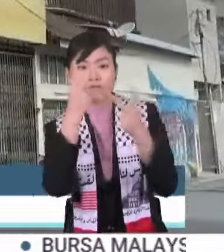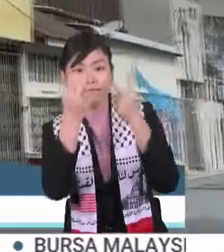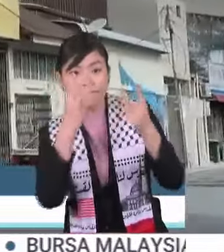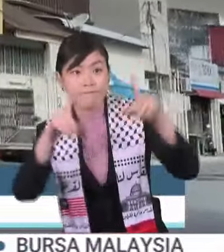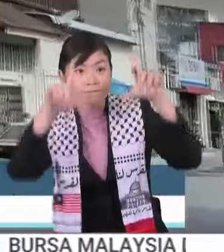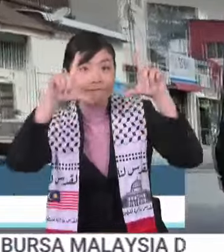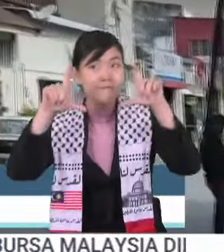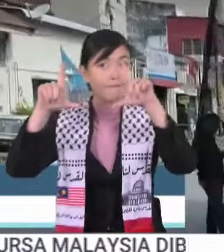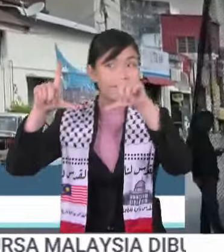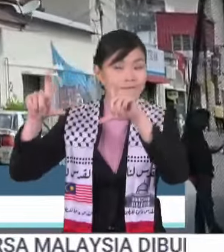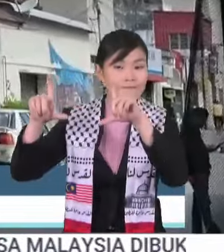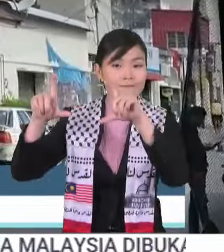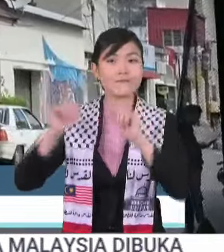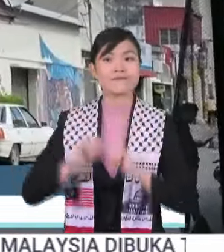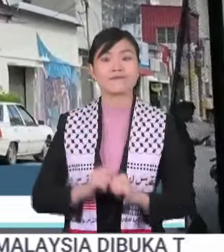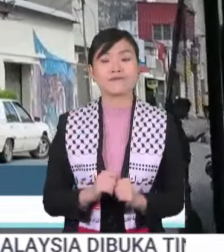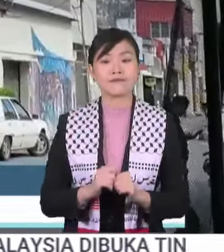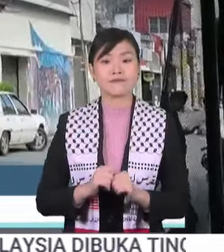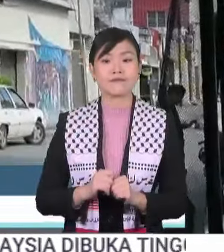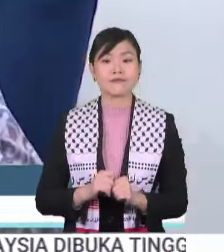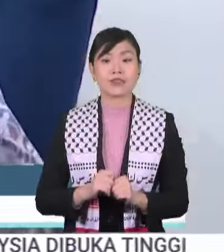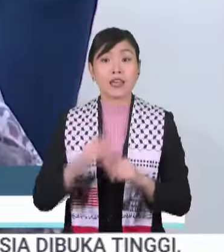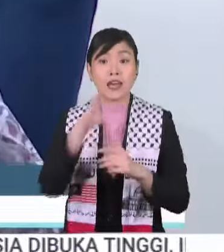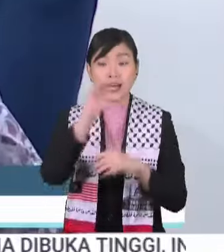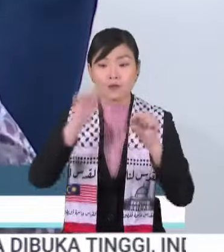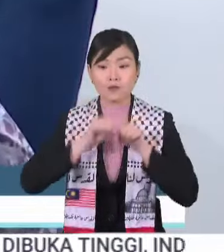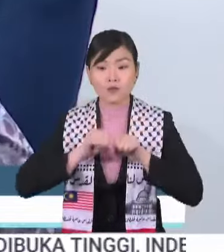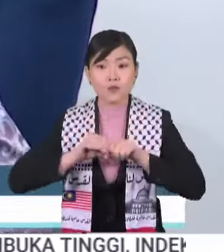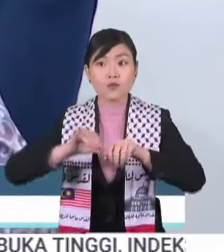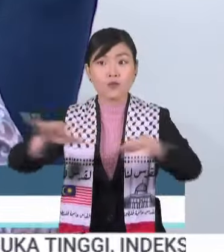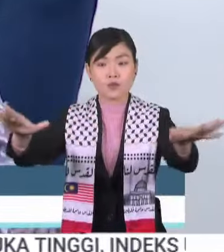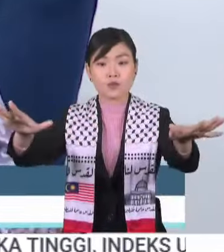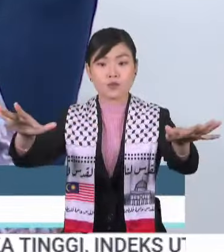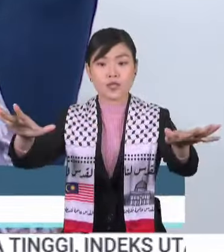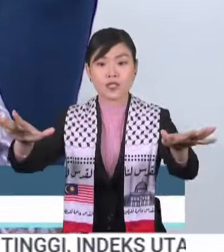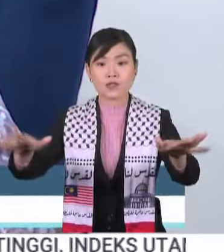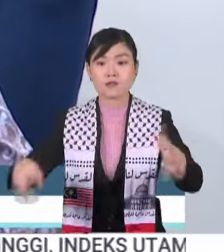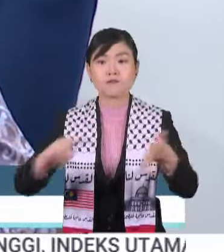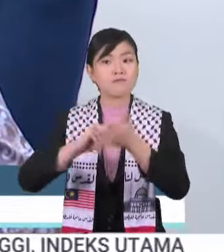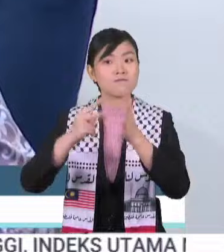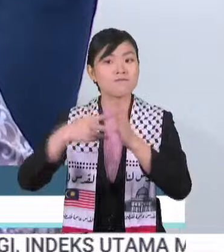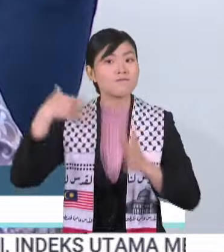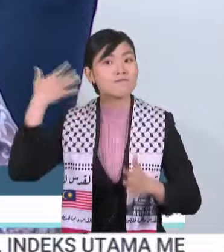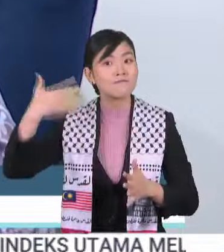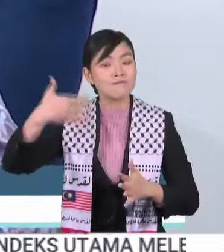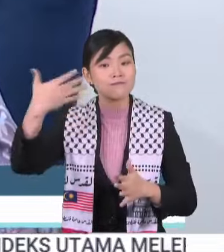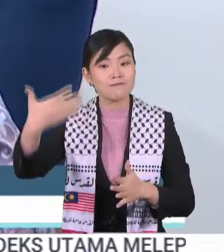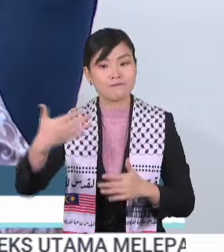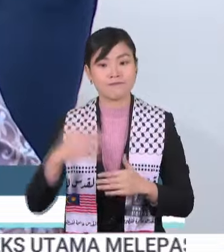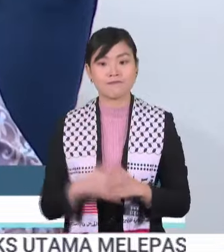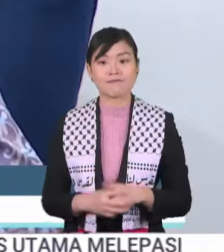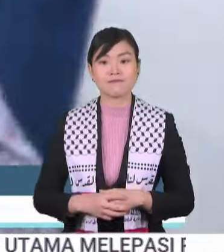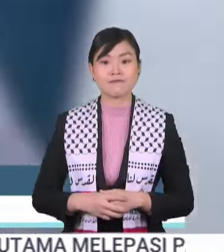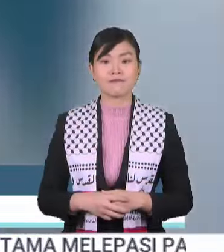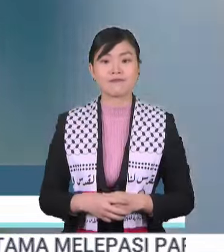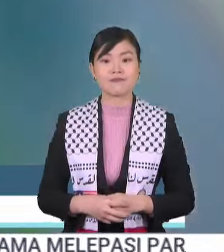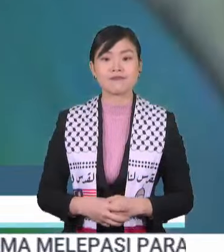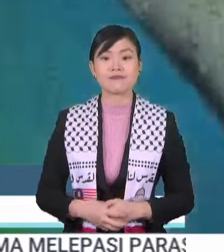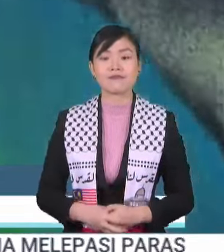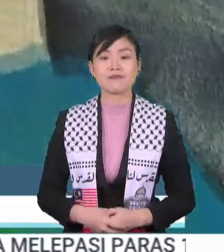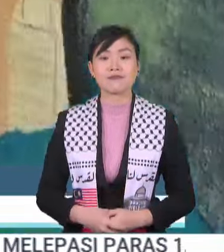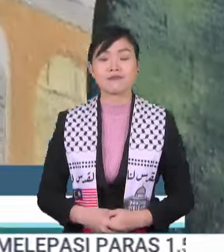gambar dan juga secara tidak langsung mewar-warkan apa dia sejarah di negeri Kedah ni khususnya di bandaraya